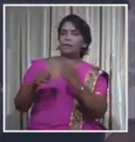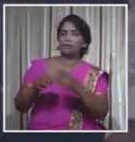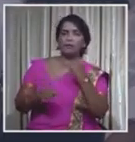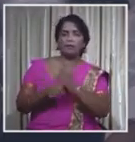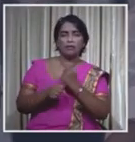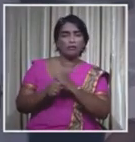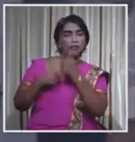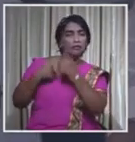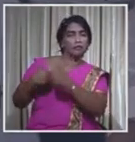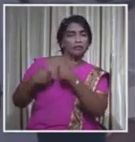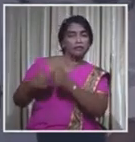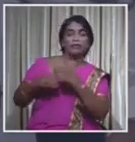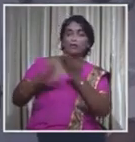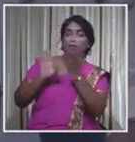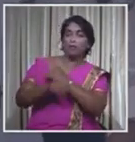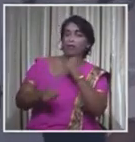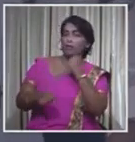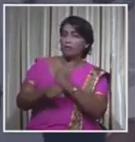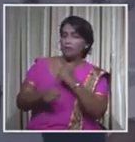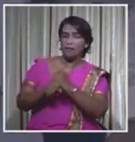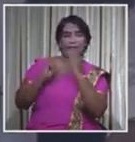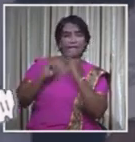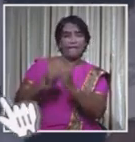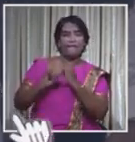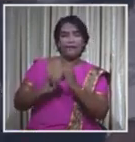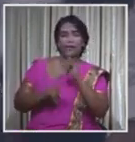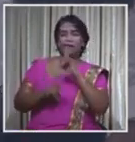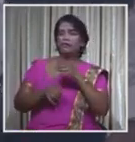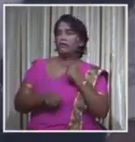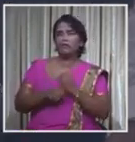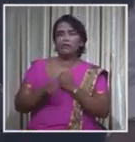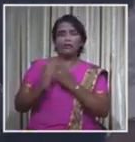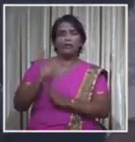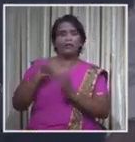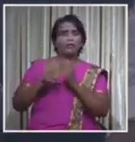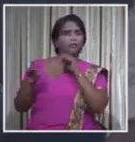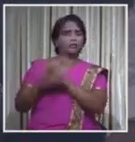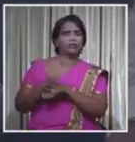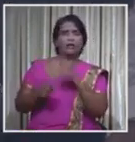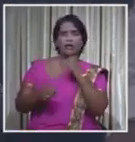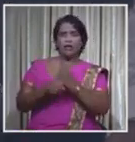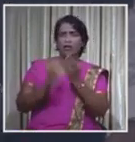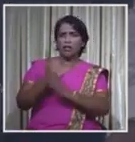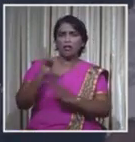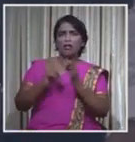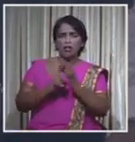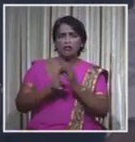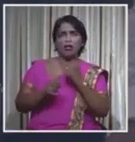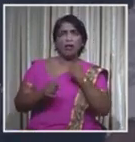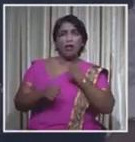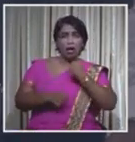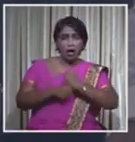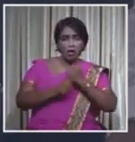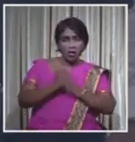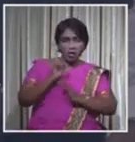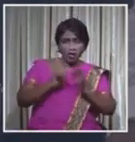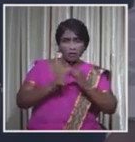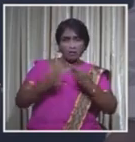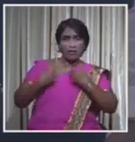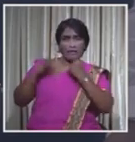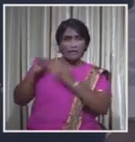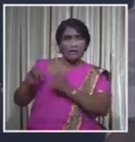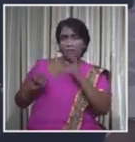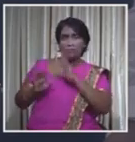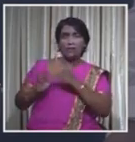ගුණ වර්ණාවයි පෞගිය ආණ්ඩුවේ කාලේ වැරදි ටික කියන්නේ මේ ආණ්ඩු පක්ෂයේ මන්ත්‍රීවරු දාලා. ආණ්ඩුවේ මන්ත්‍රීවරයා අහන්නේ ආණ්ඩුවේ තියෙන වැරදි නෙමෙයි, ආණ්ඩුවේ